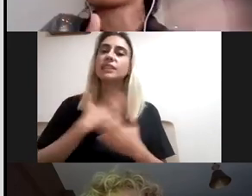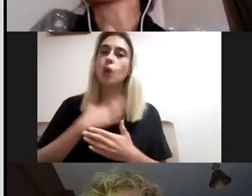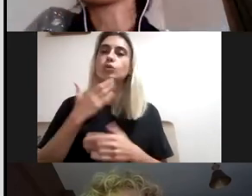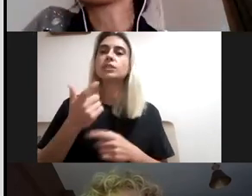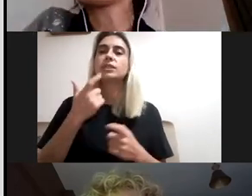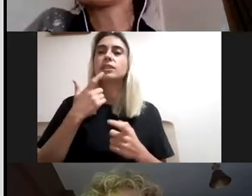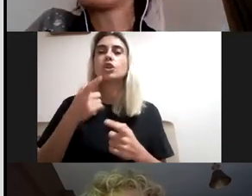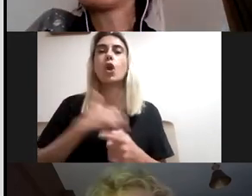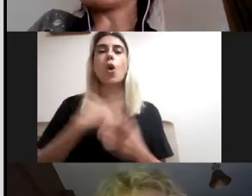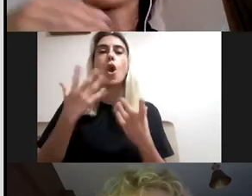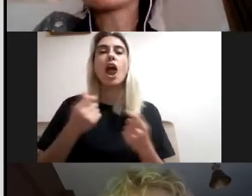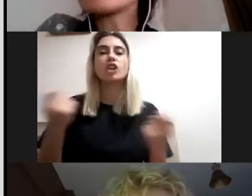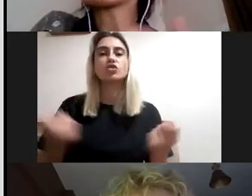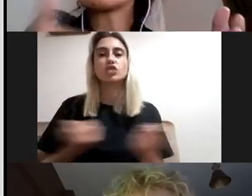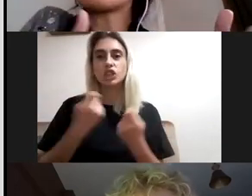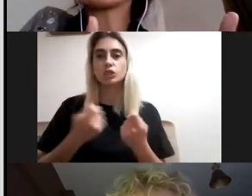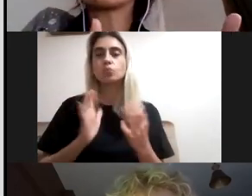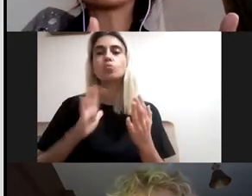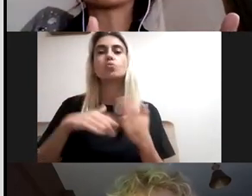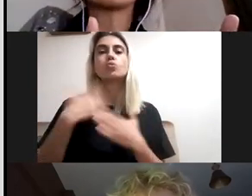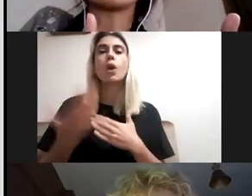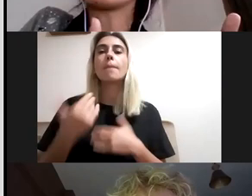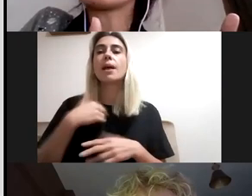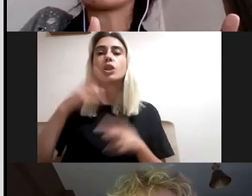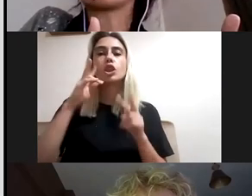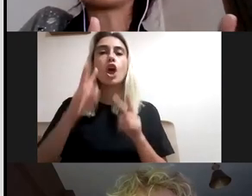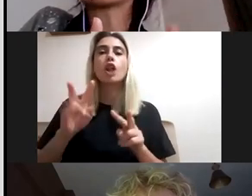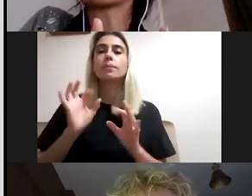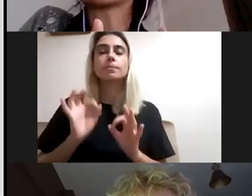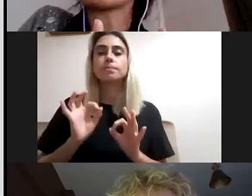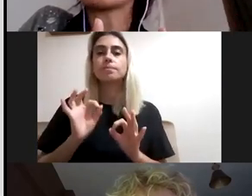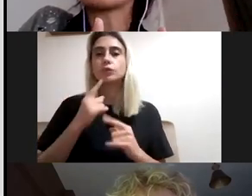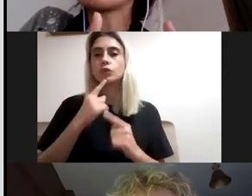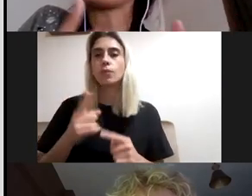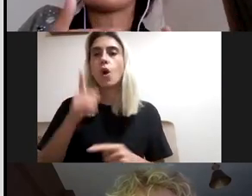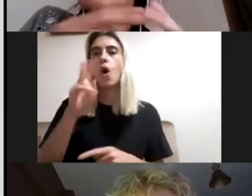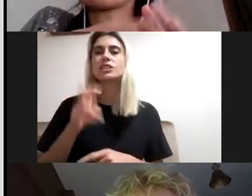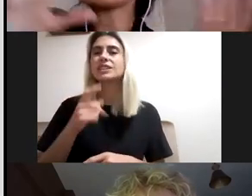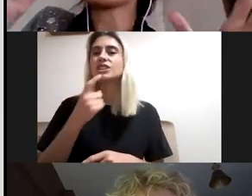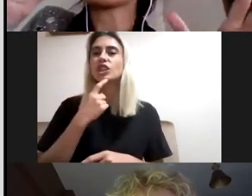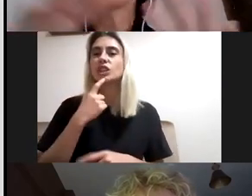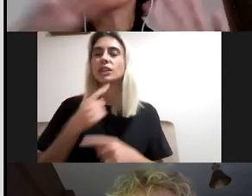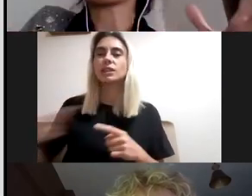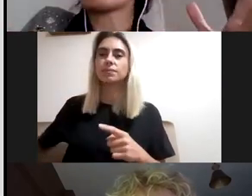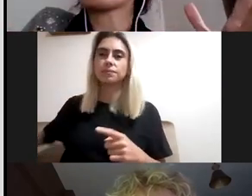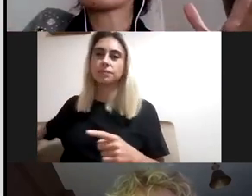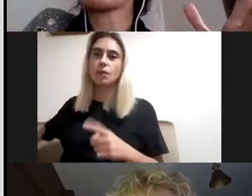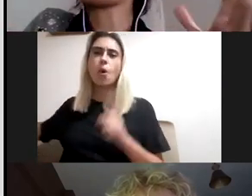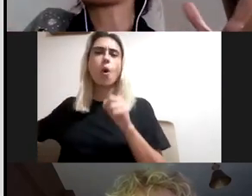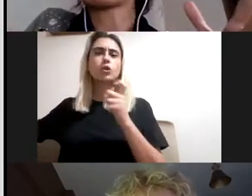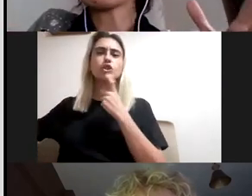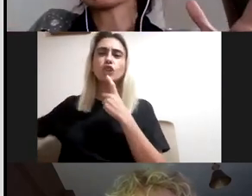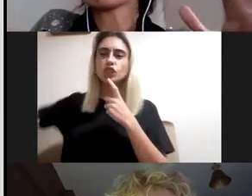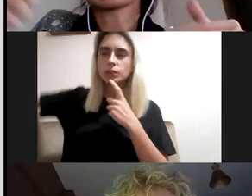gönüllü olarak çalıştık. Sonrasında ben gördüğüm şeyi söylüyorum. 18 yaşlı bir, yani 18 yaş, 19 yaş